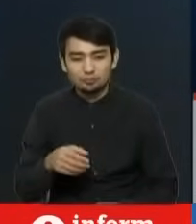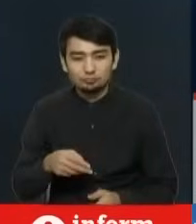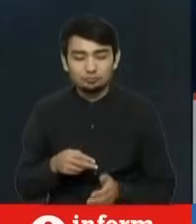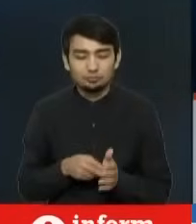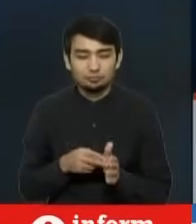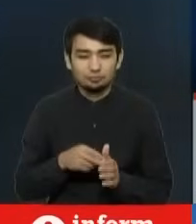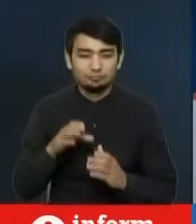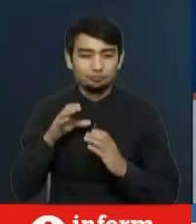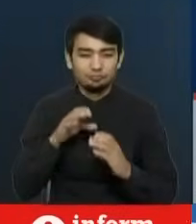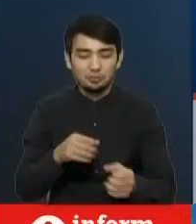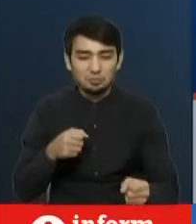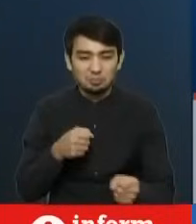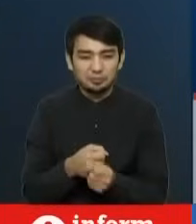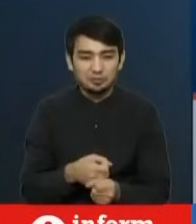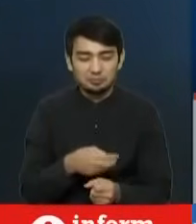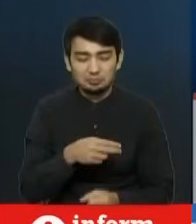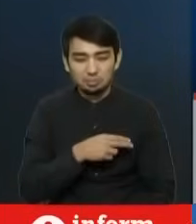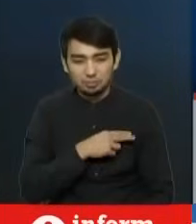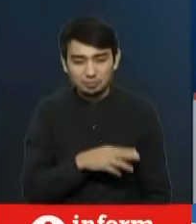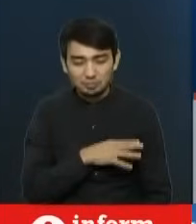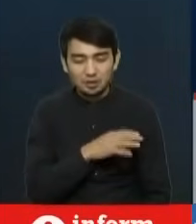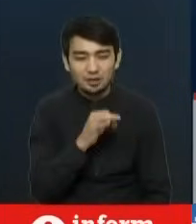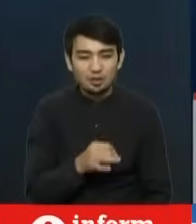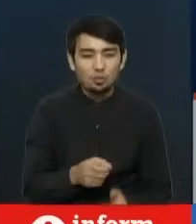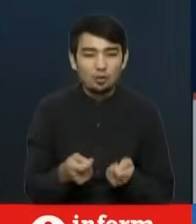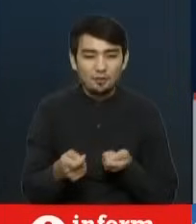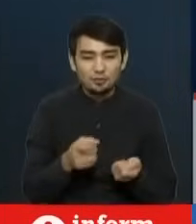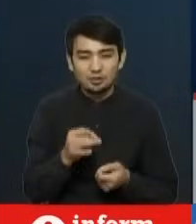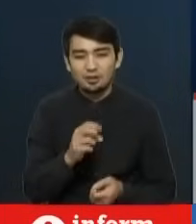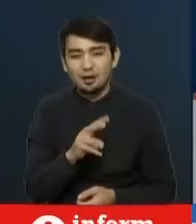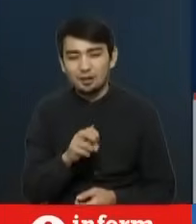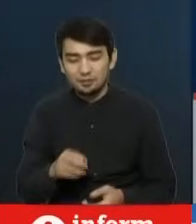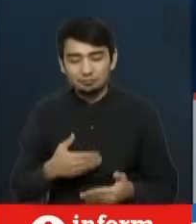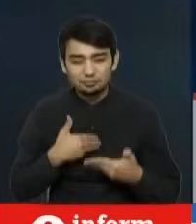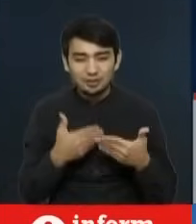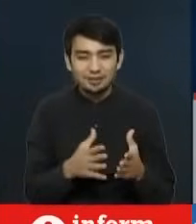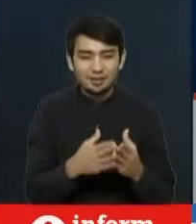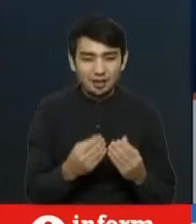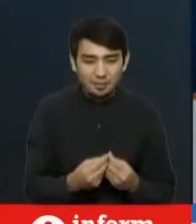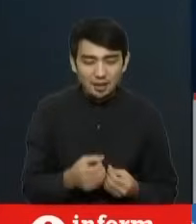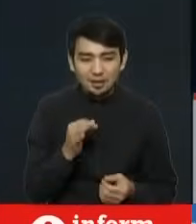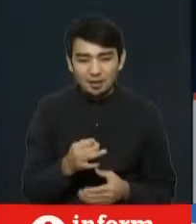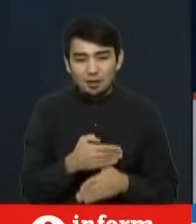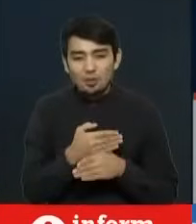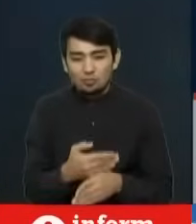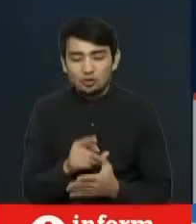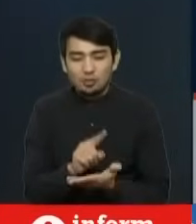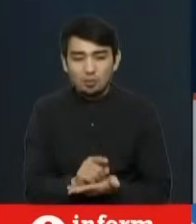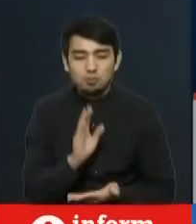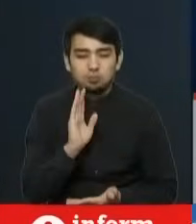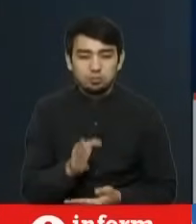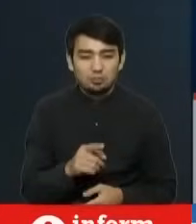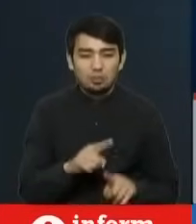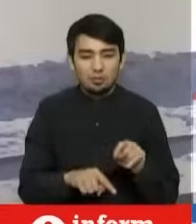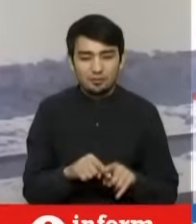движущийся состав порожних вагонов. Коллектив и руководство компании приносит искренние соболезнования и окажет необходимую помощь